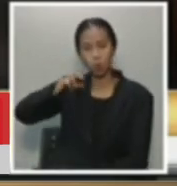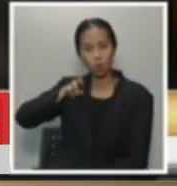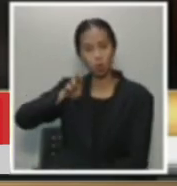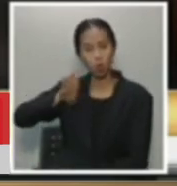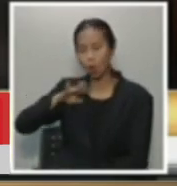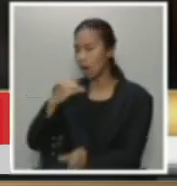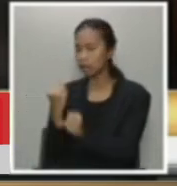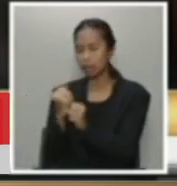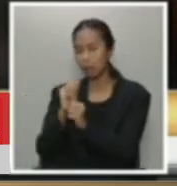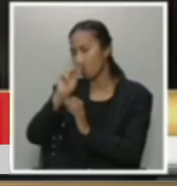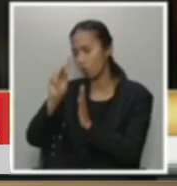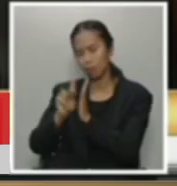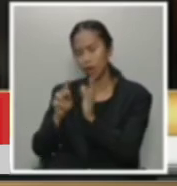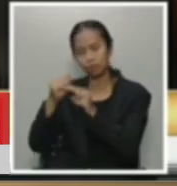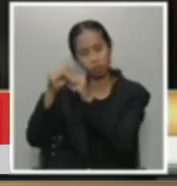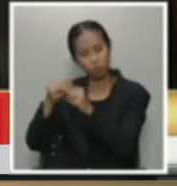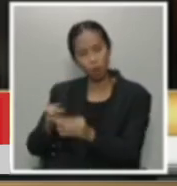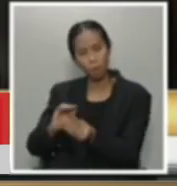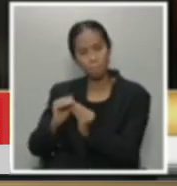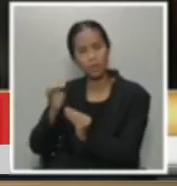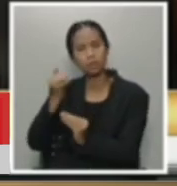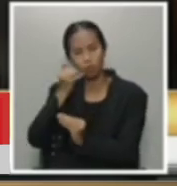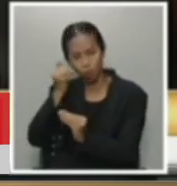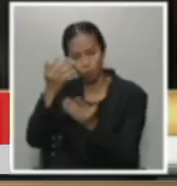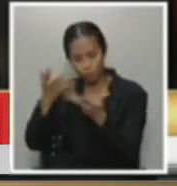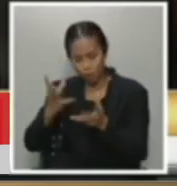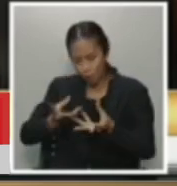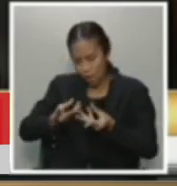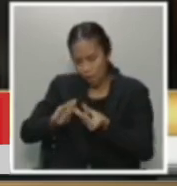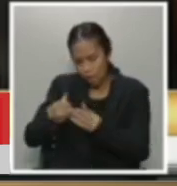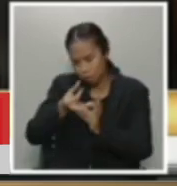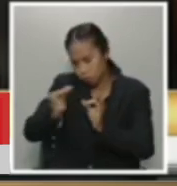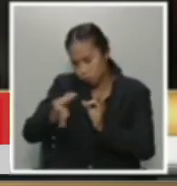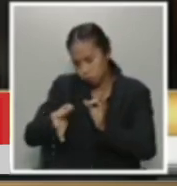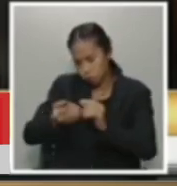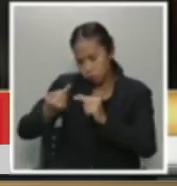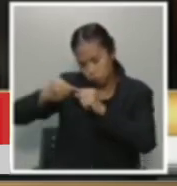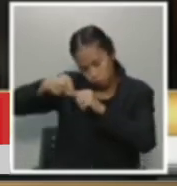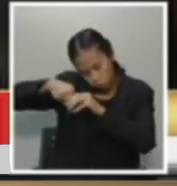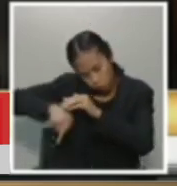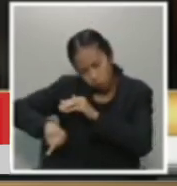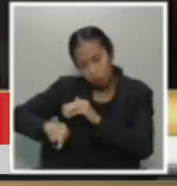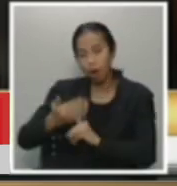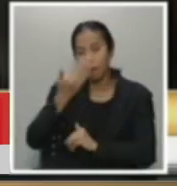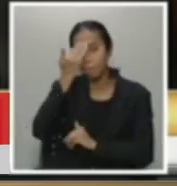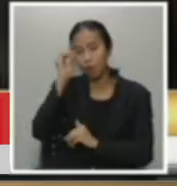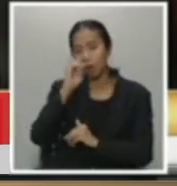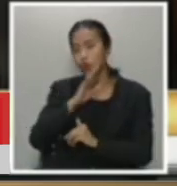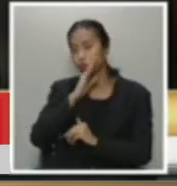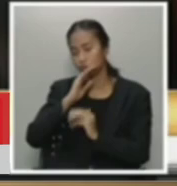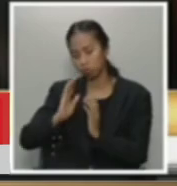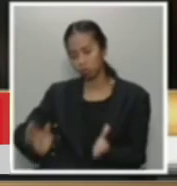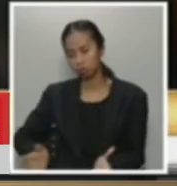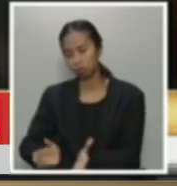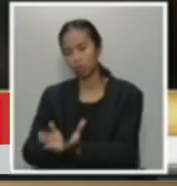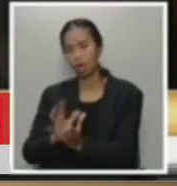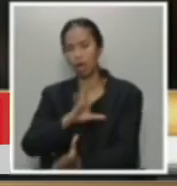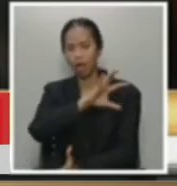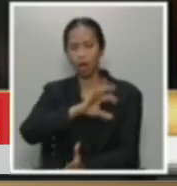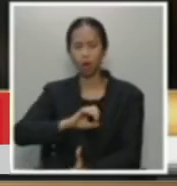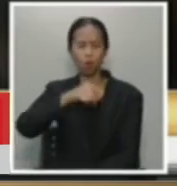ครับแล้วมีลงรายละเอียดเข้าไปลงลึกกว่าเพราะว่าในการขับเคลื่อนในหมายเลขดังกล่าวเนี่ยท่านไปเอาพระรา